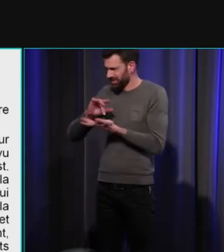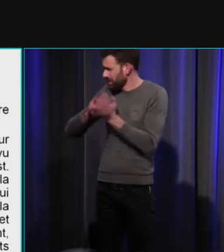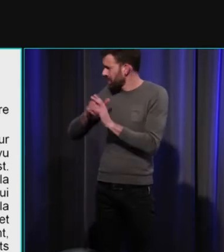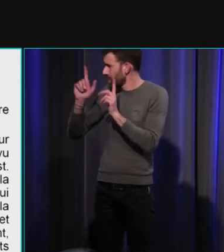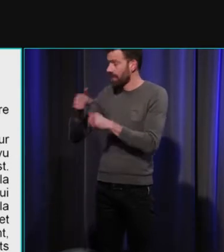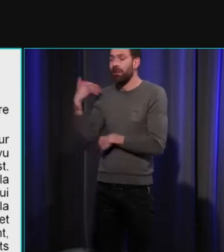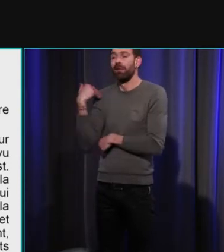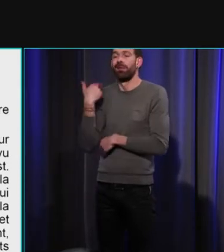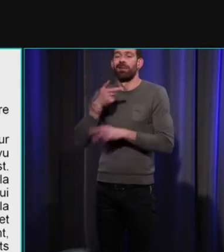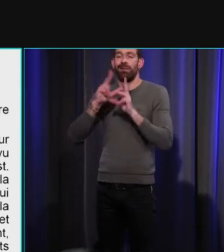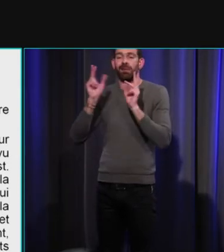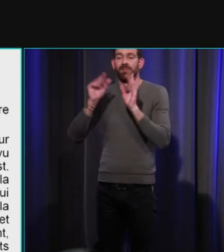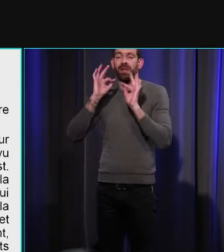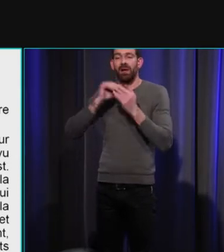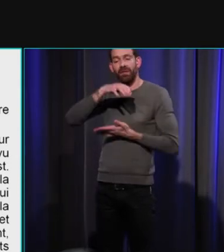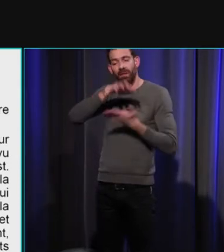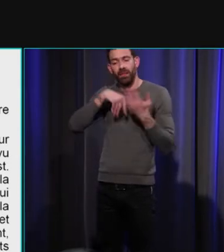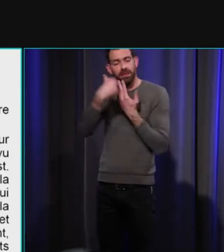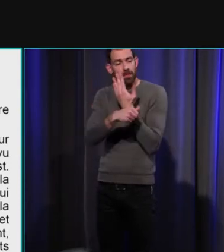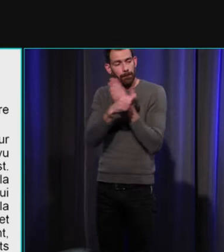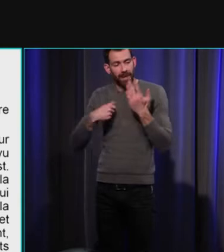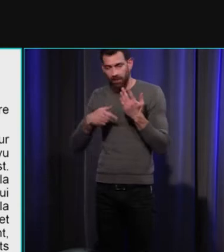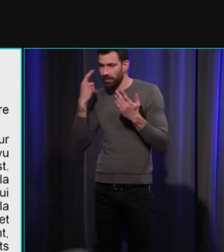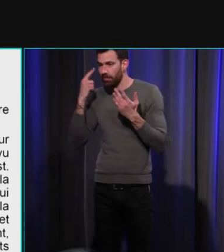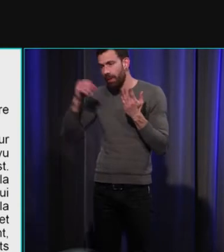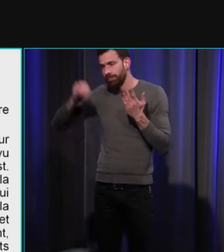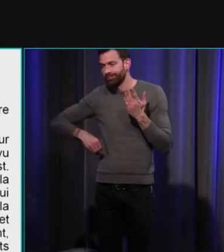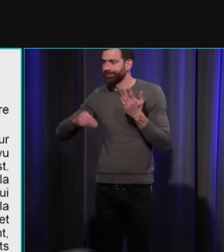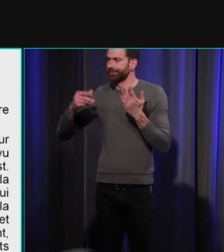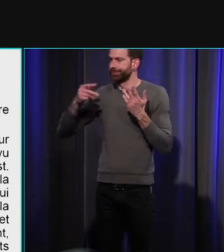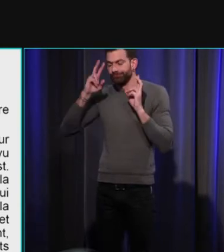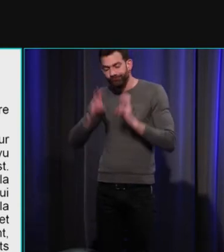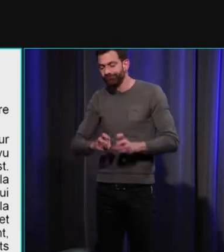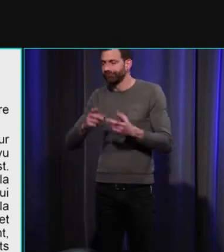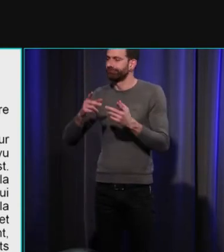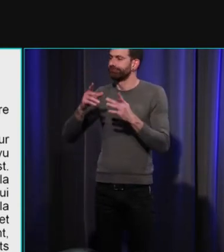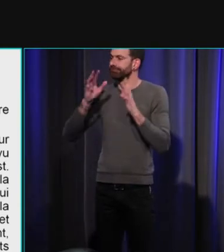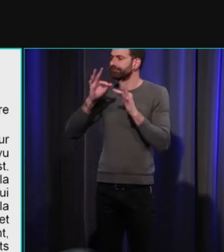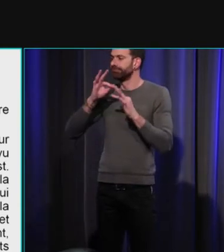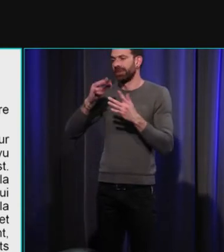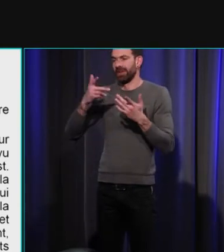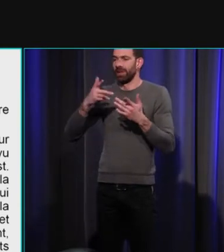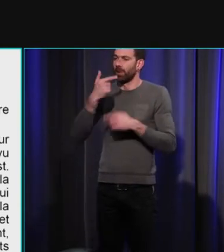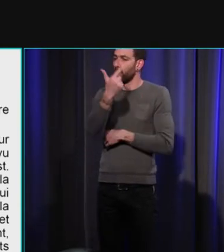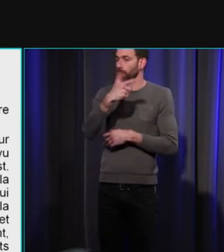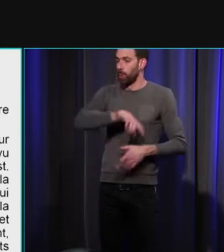je vous ai dit tout à l'heure sur l'exégèse de du passage de la passion sur les deux glaives et là